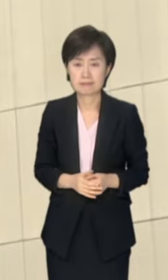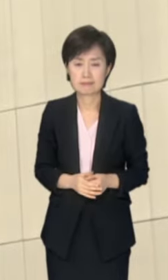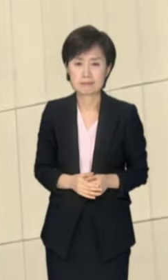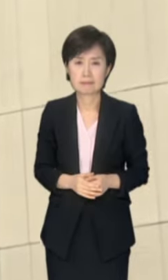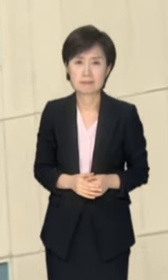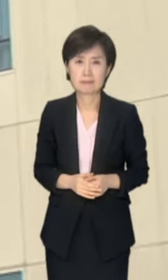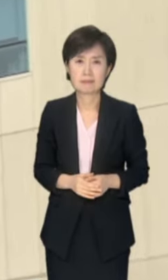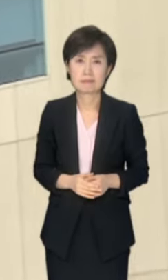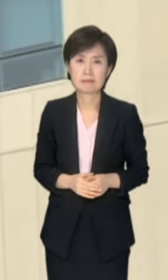포함됐습니다